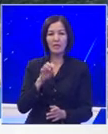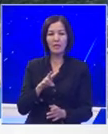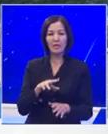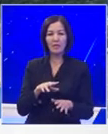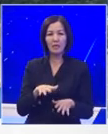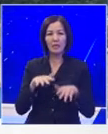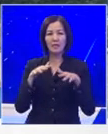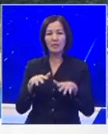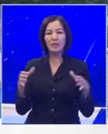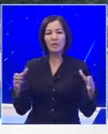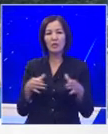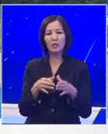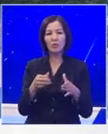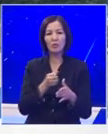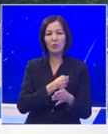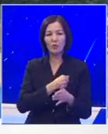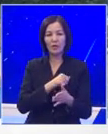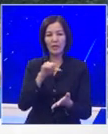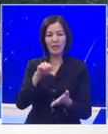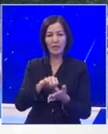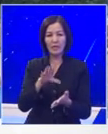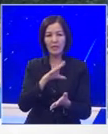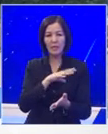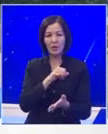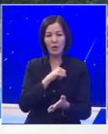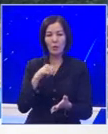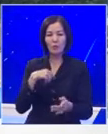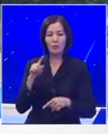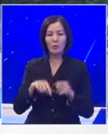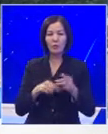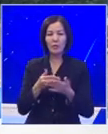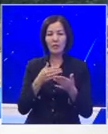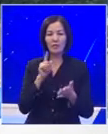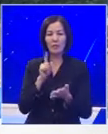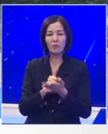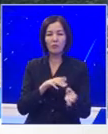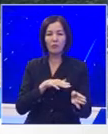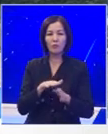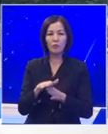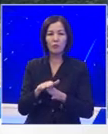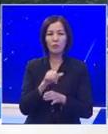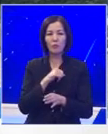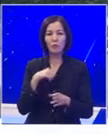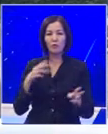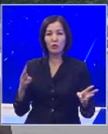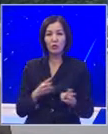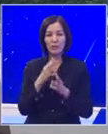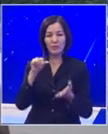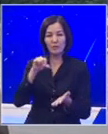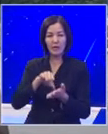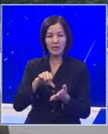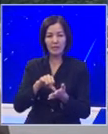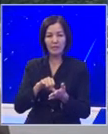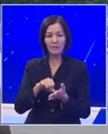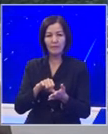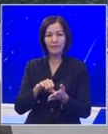desanttık şturmavoy vayskasına keldi. Өзі отан алдында борышын өтеуге өз еркімен келіп,